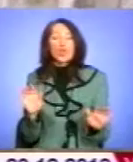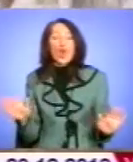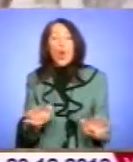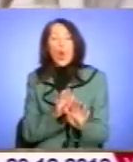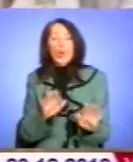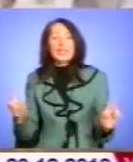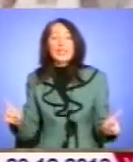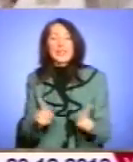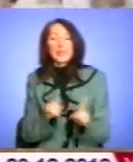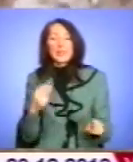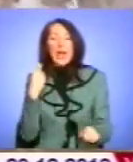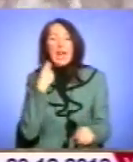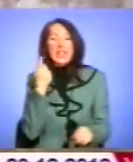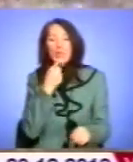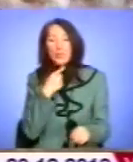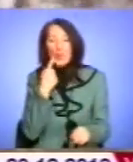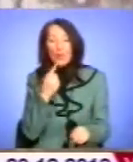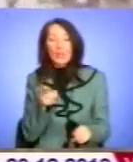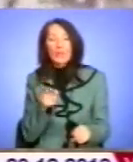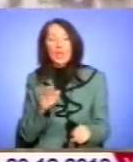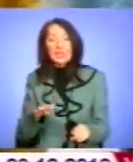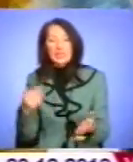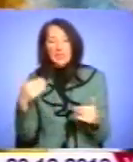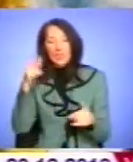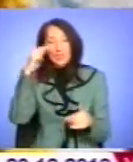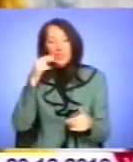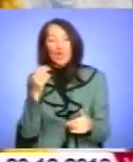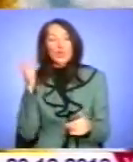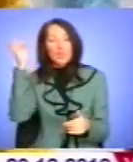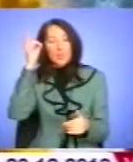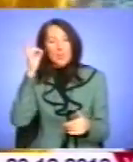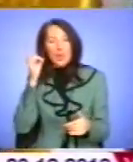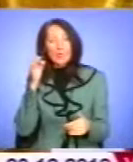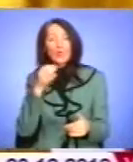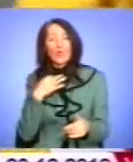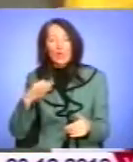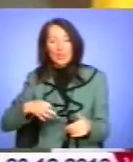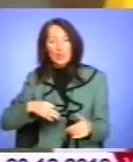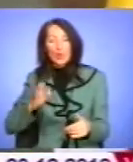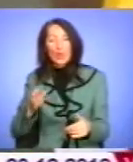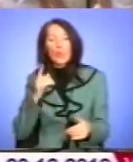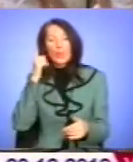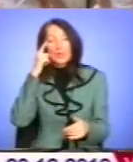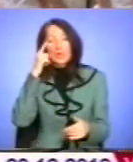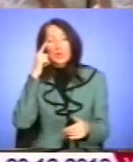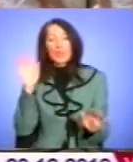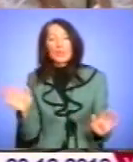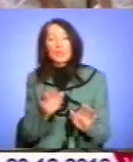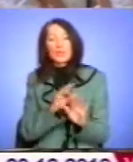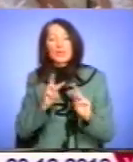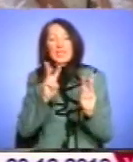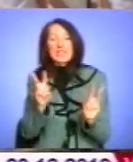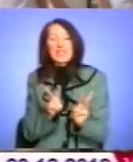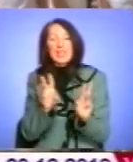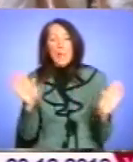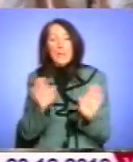співали англійською. Оскільки діти вже вивчають німецьку і французьку, був задум заспівати святу ніч 3 мовами. Кожен клас сам